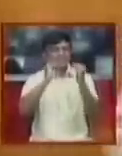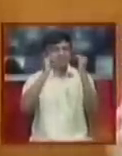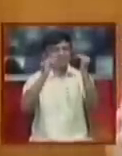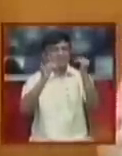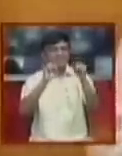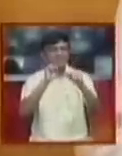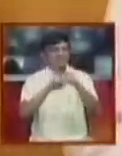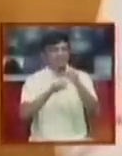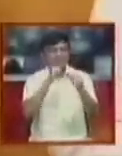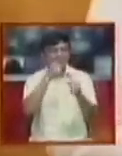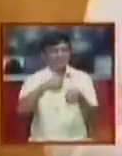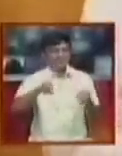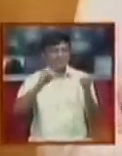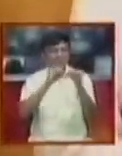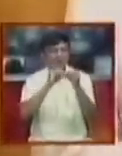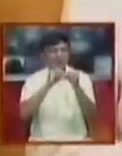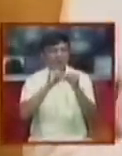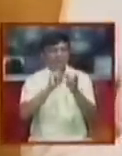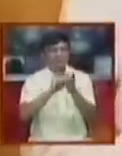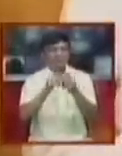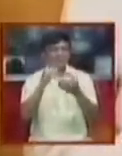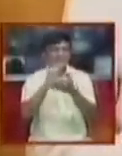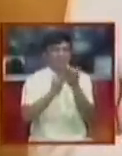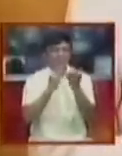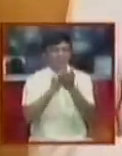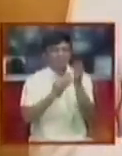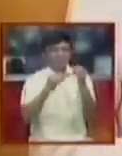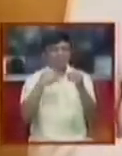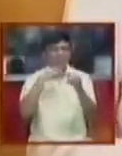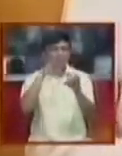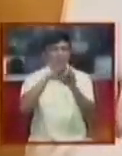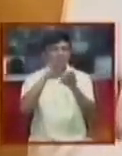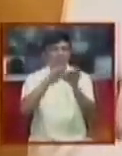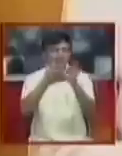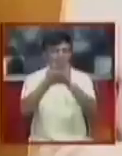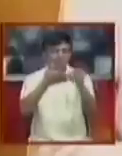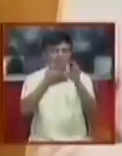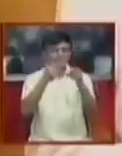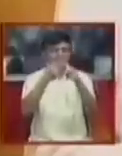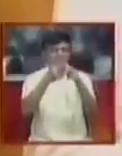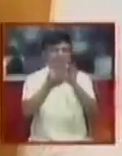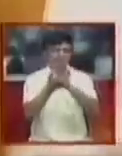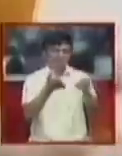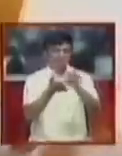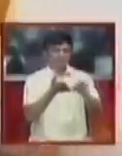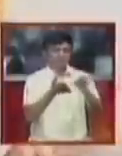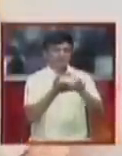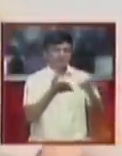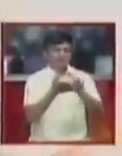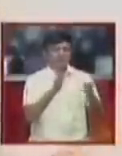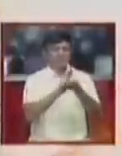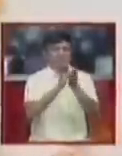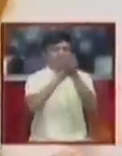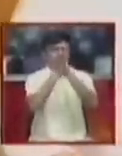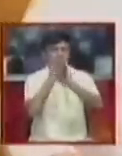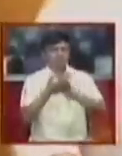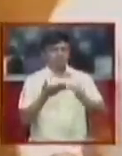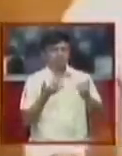maiwasan ang pagsasamantala. Ang mga multo sa voters list, mapapatahimik na ang kaluluwa. Kaya nga po,